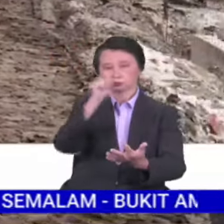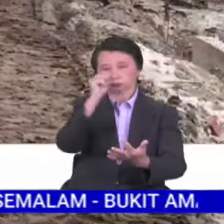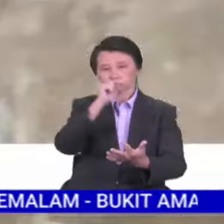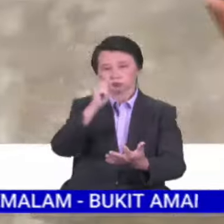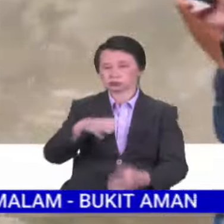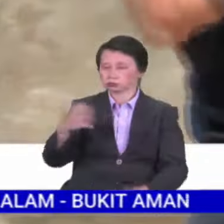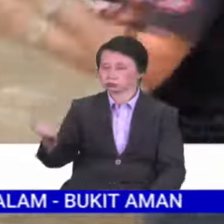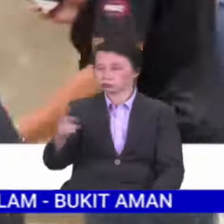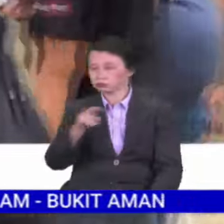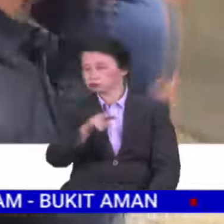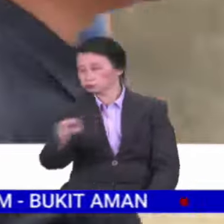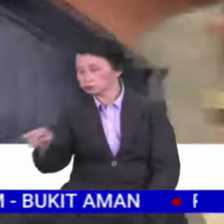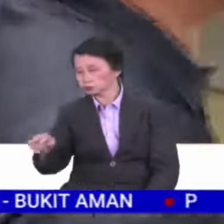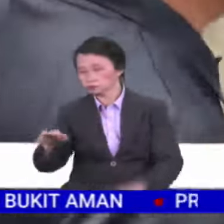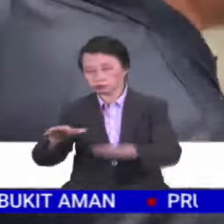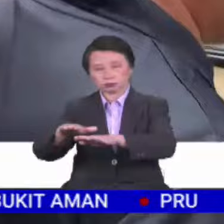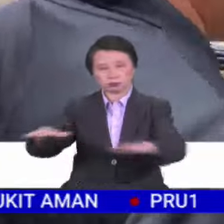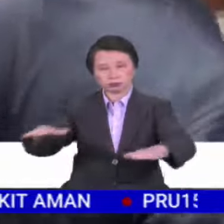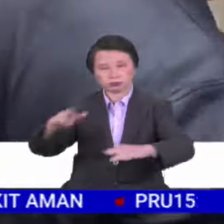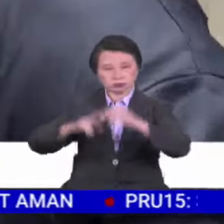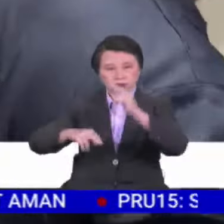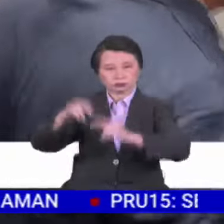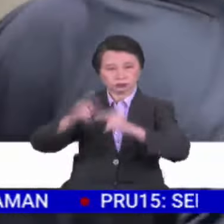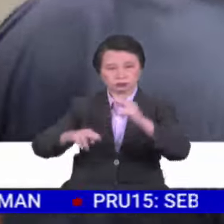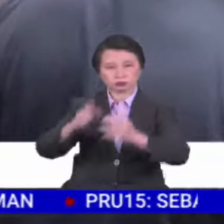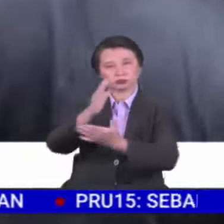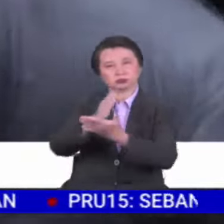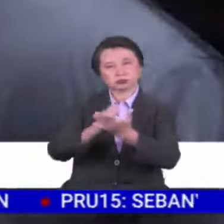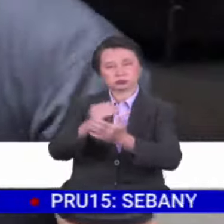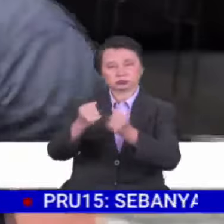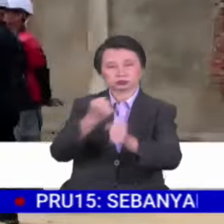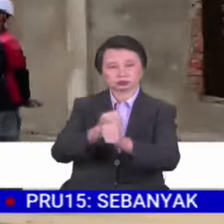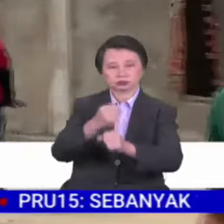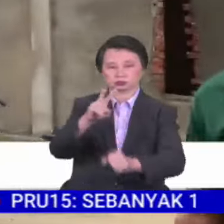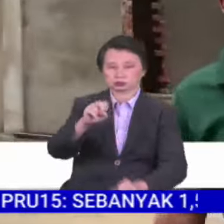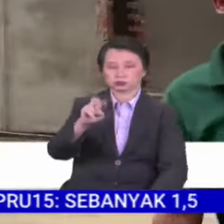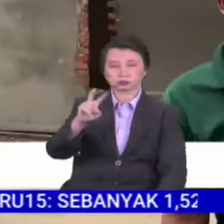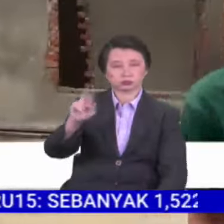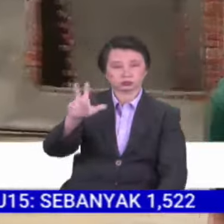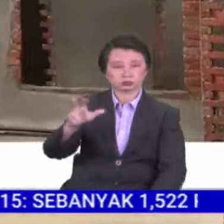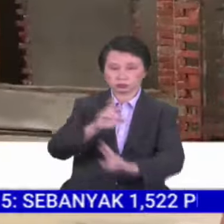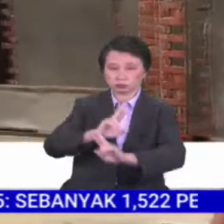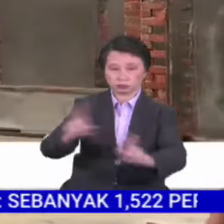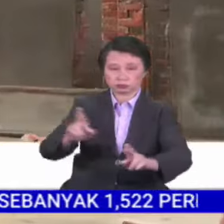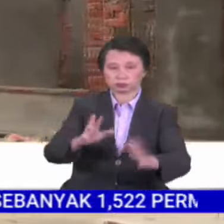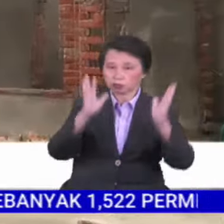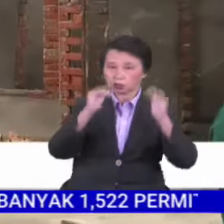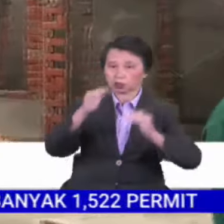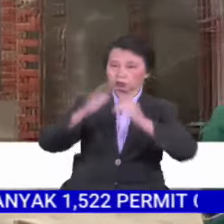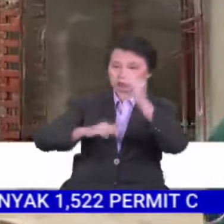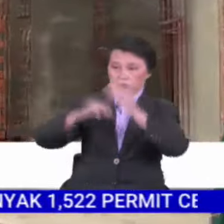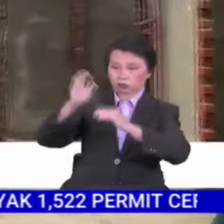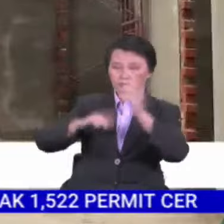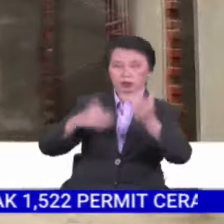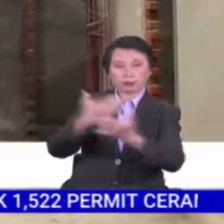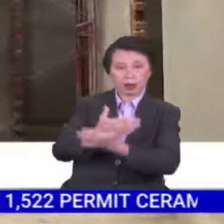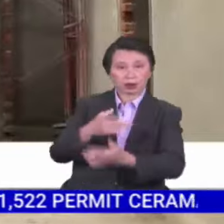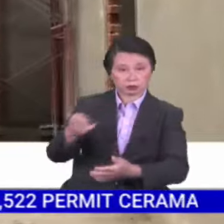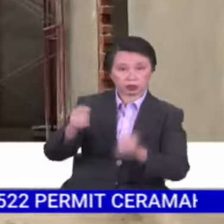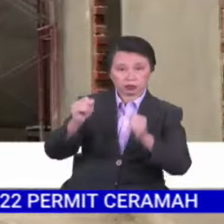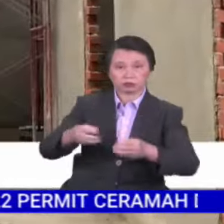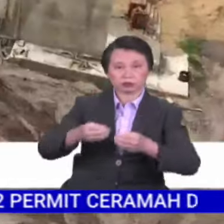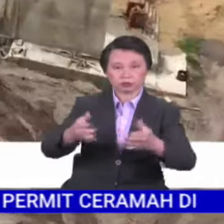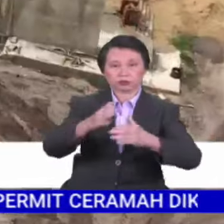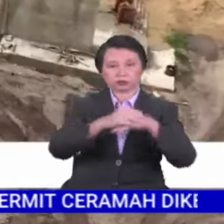meninjau tapak bangunan baru Bintulu FM yang dijangka siap pada pertengahan tahun 2023. Beliau juga berharap bangunan baru itu nanti dapat memberikan